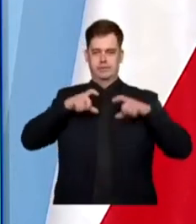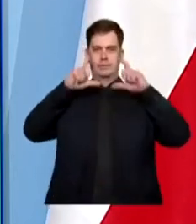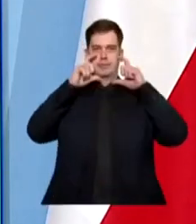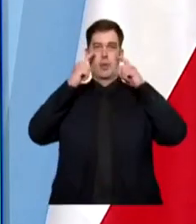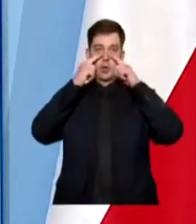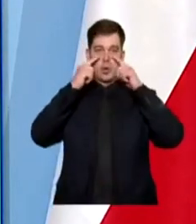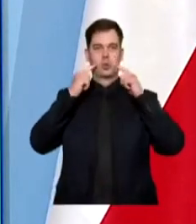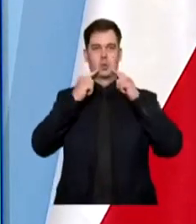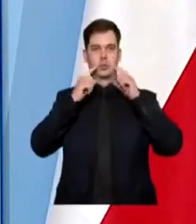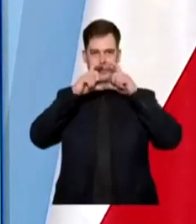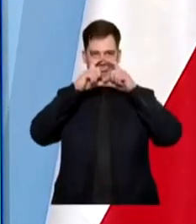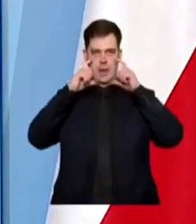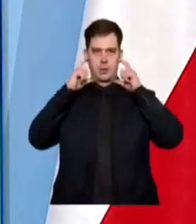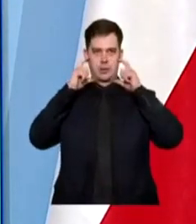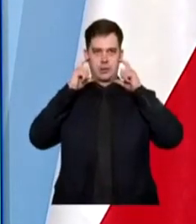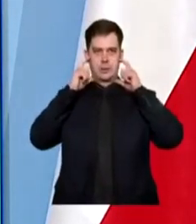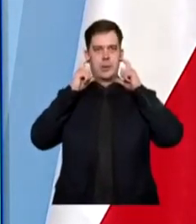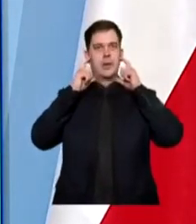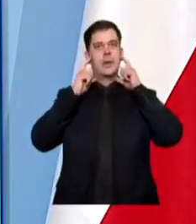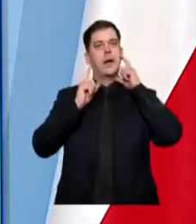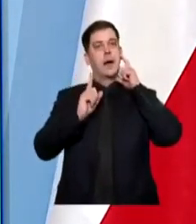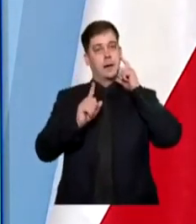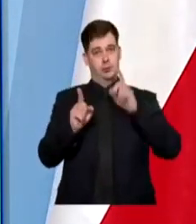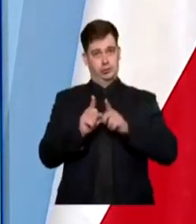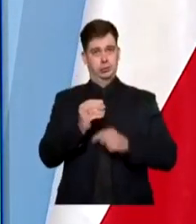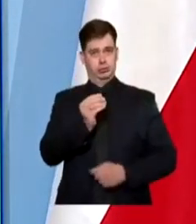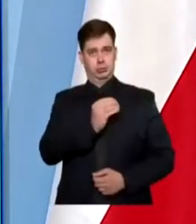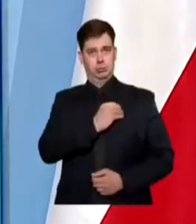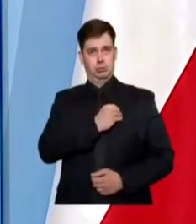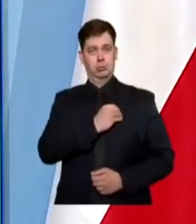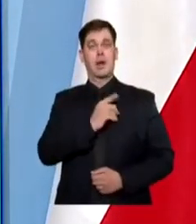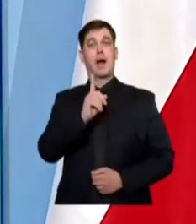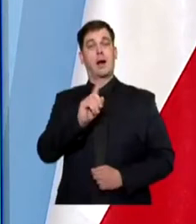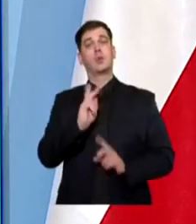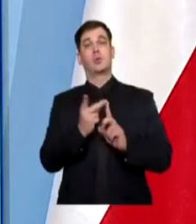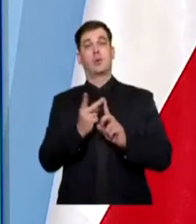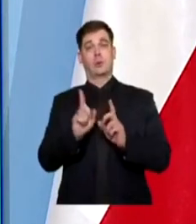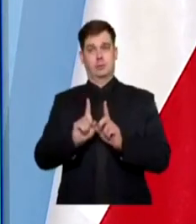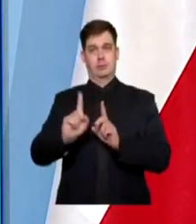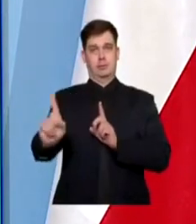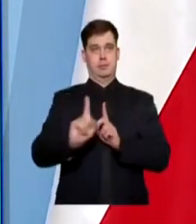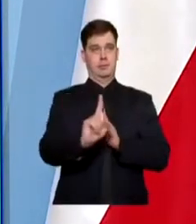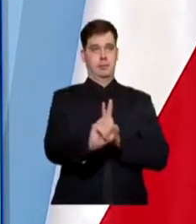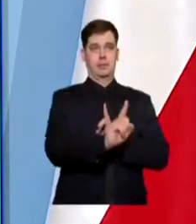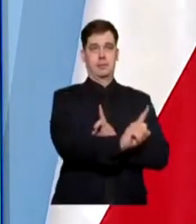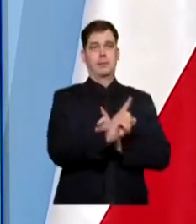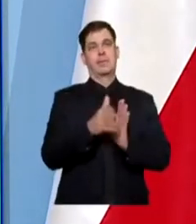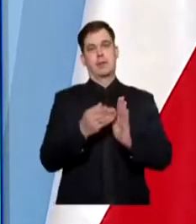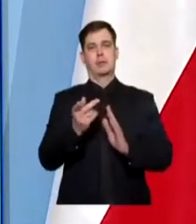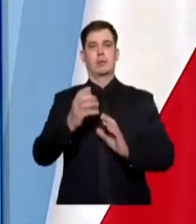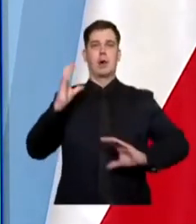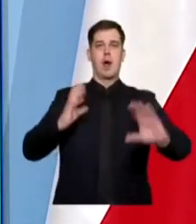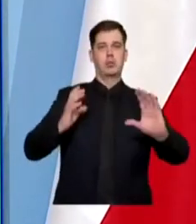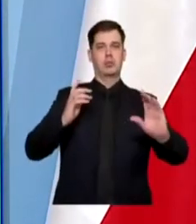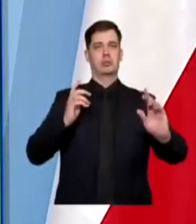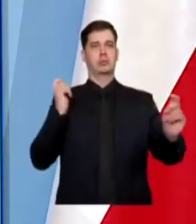nos i usta. I czy będziemy ten dystans zachowywali w środkach masowego transportu